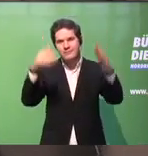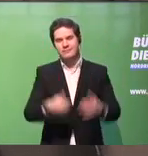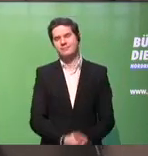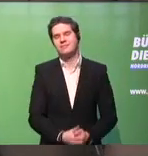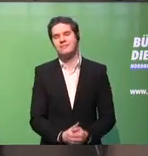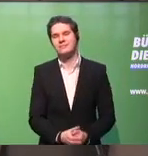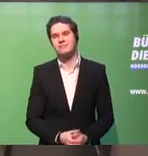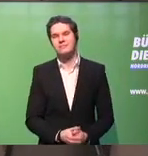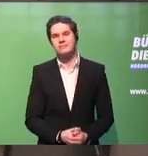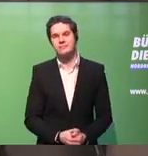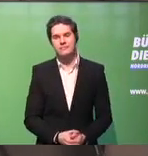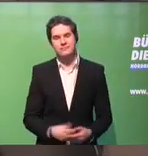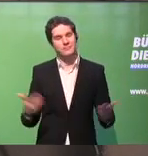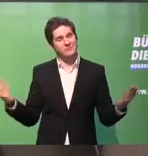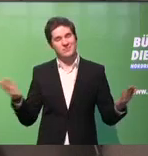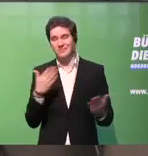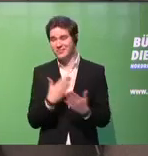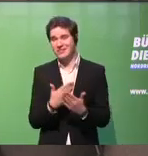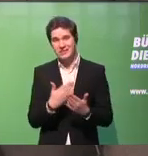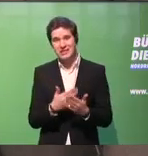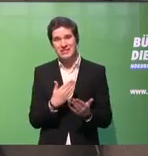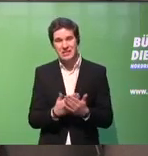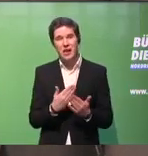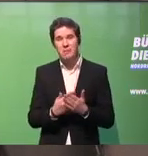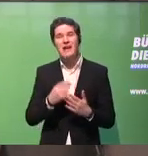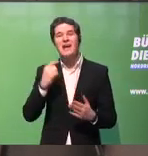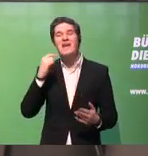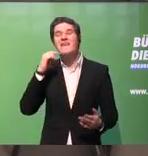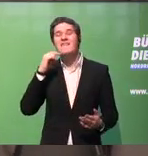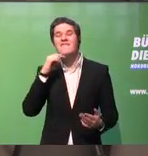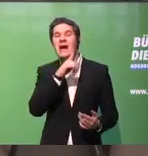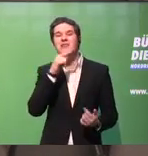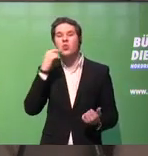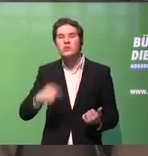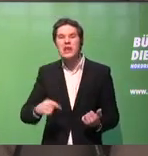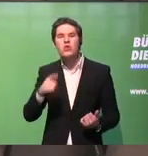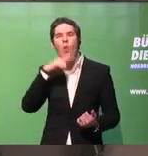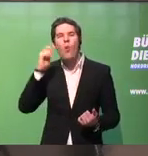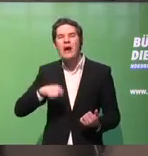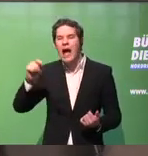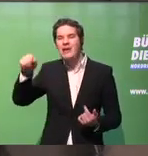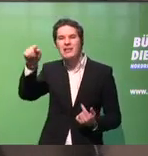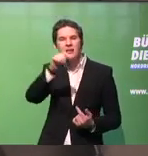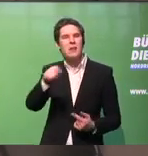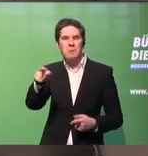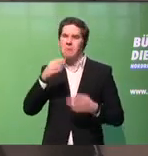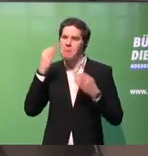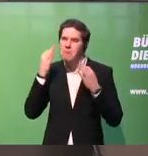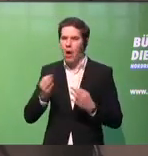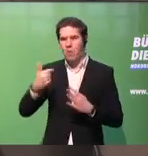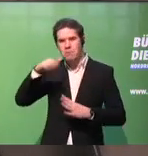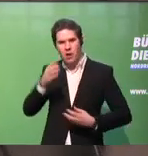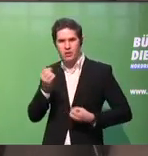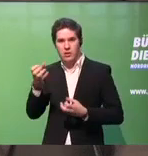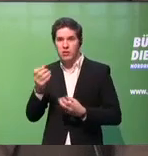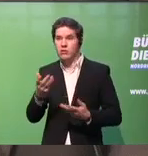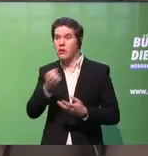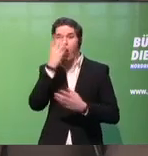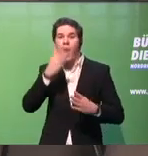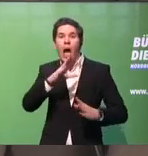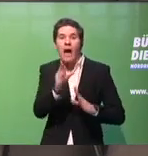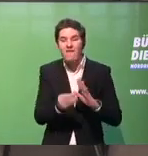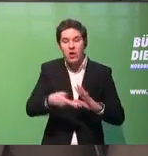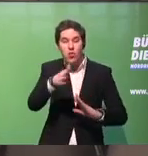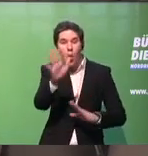brauchen die Menschen in Weißrussland, in der Ukraine, in anderen, aber auch natürlich im Nordafrika, im